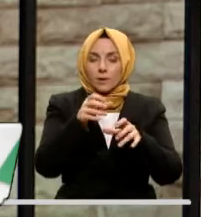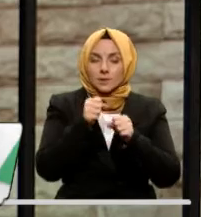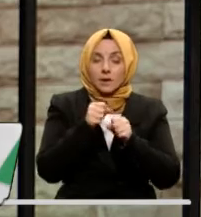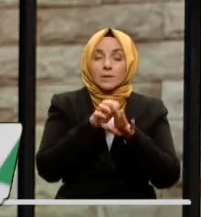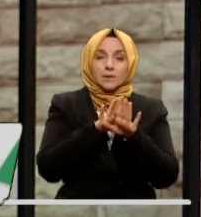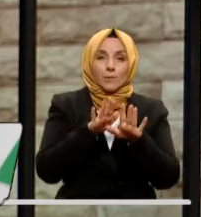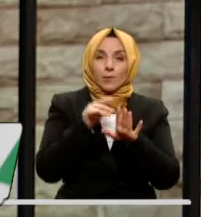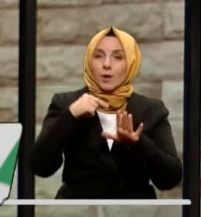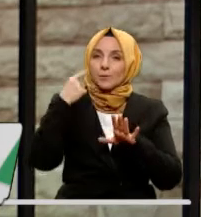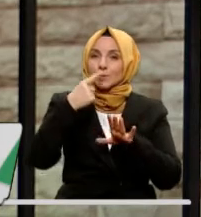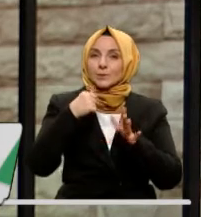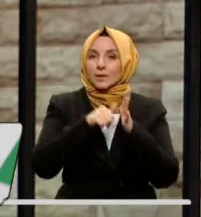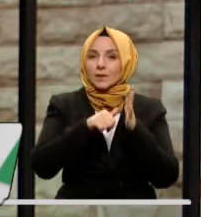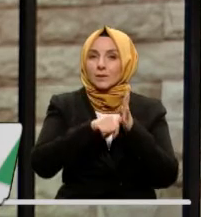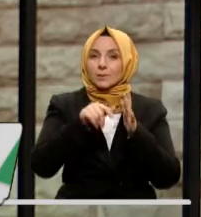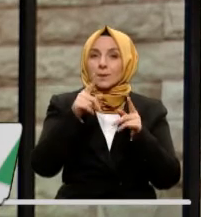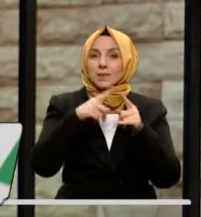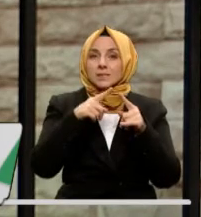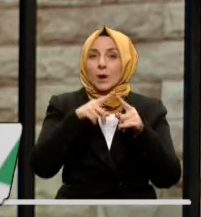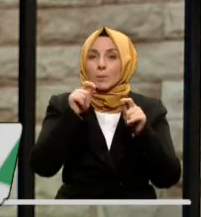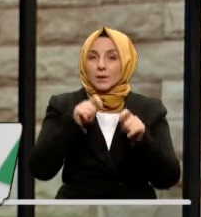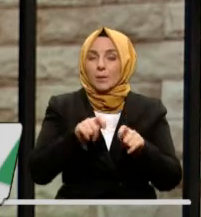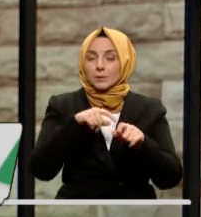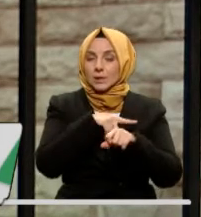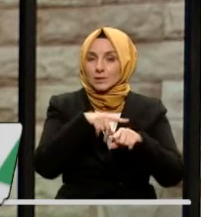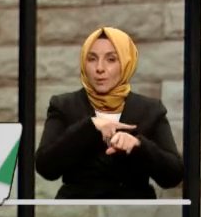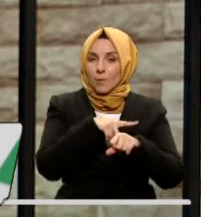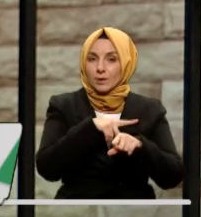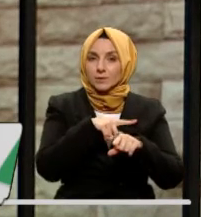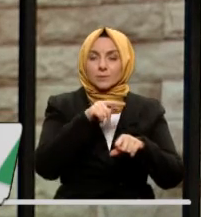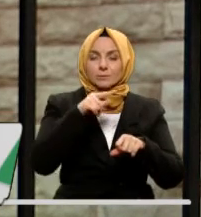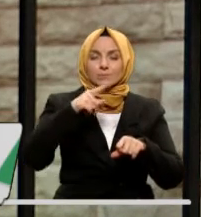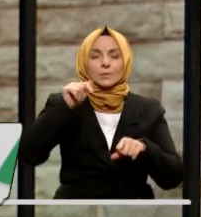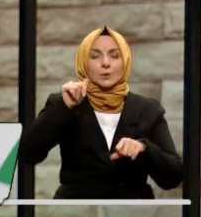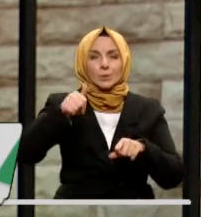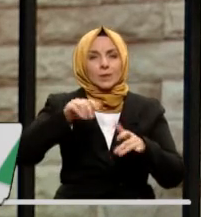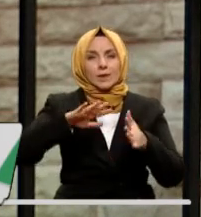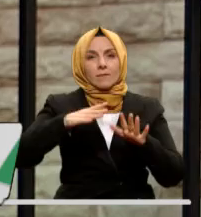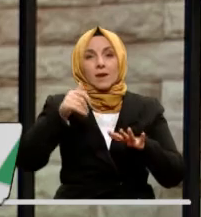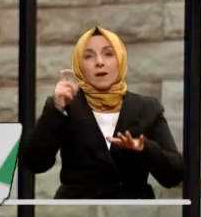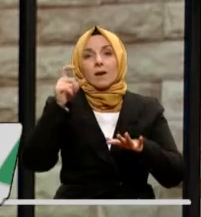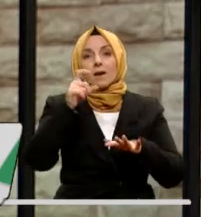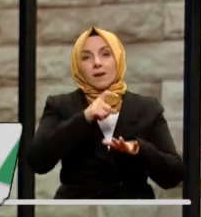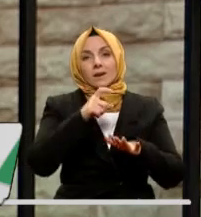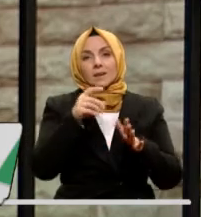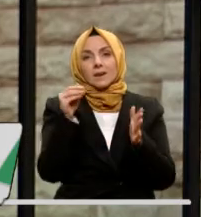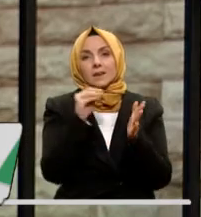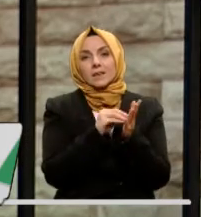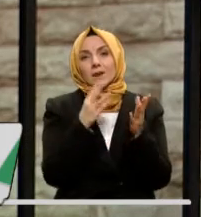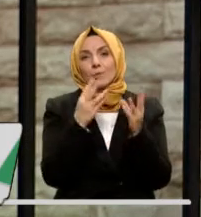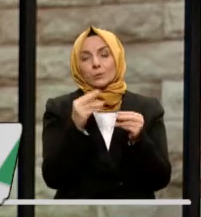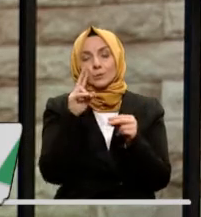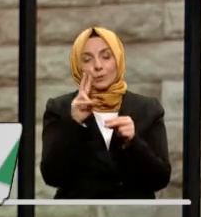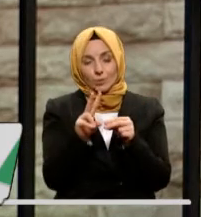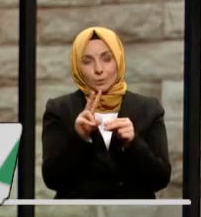Bundan dolayı da takvimi hesaplaması yaparken günlere veya aylar ilave edildiğini Görüyoruz işte